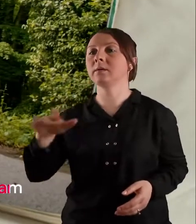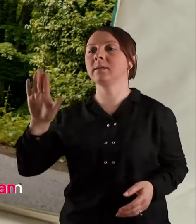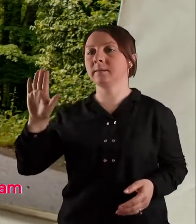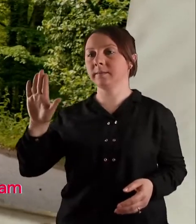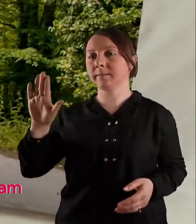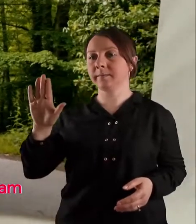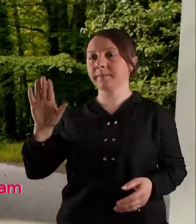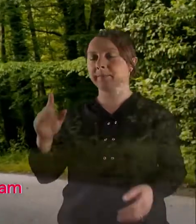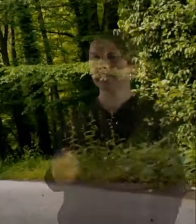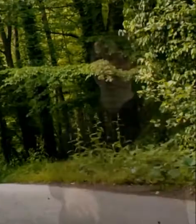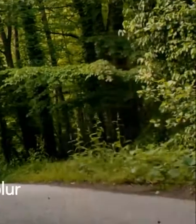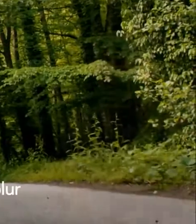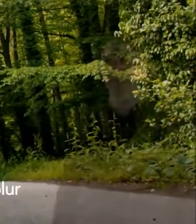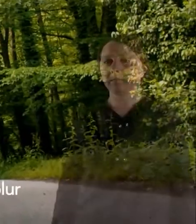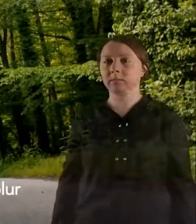saklayamam.